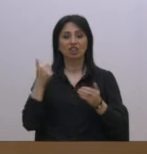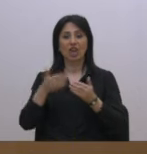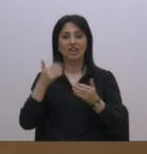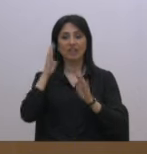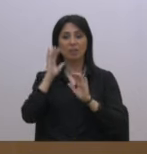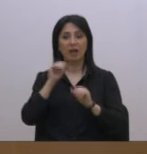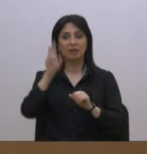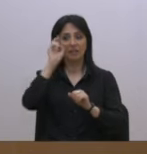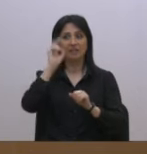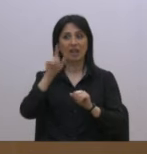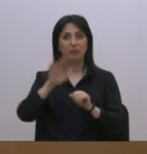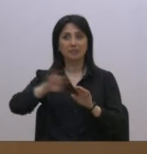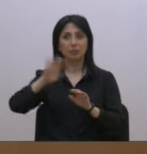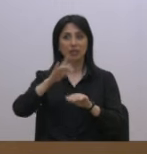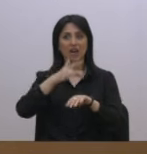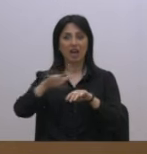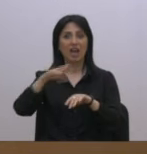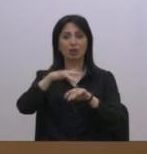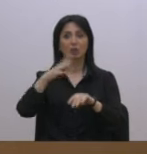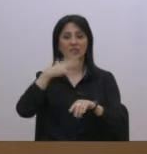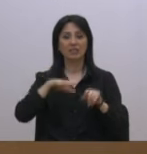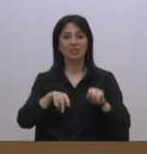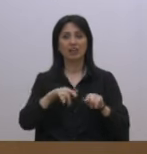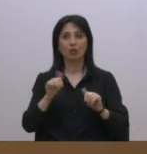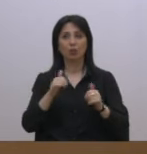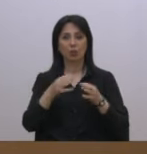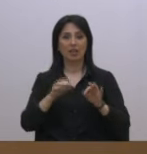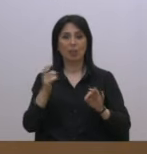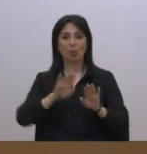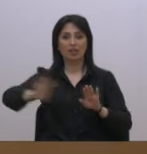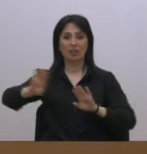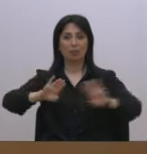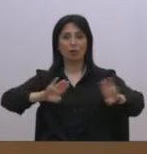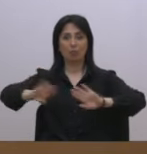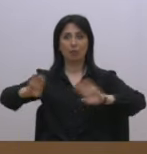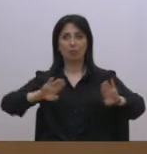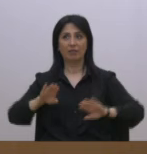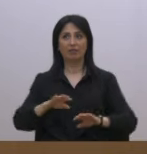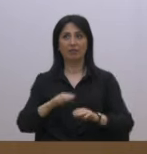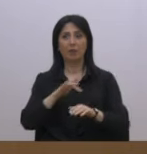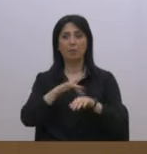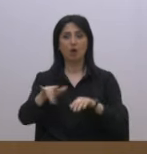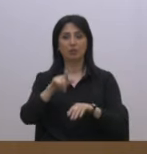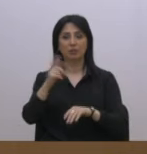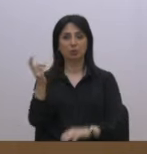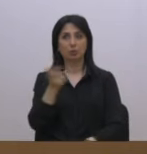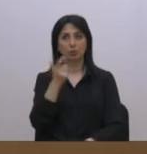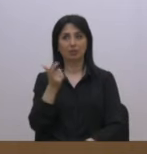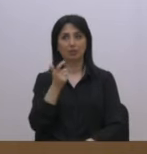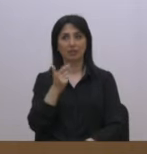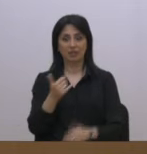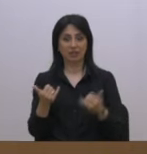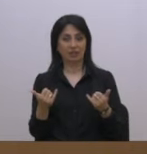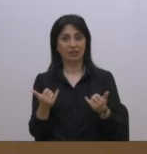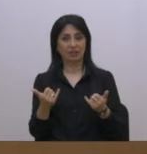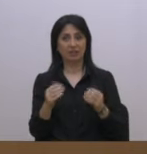მხარდამჭერი სახელმწიფოები და ამ გზით გაენადგურებინა საქართველო, როგორც დამოუკიდებელი სახელმწიფო, მოესპო მისი სუვერენიტეტი.